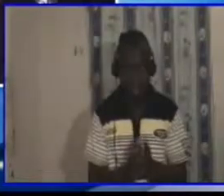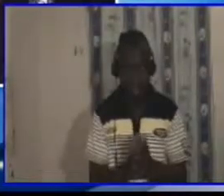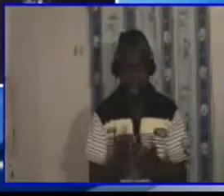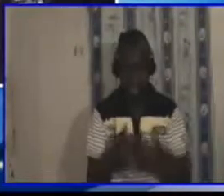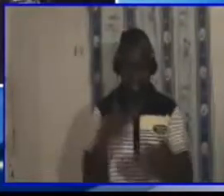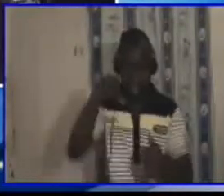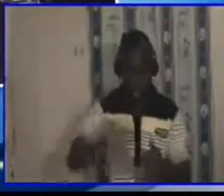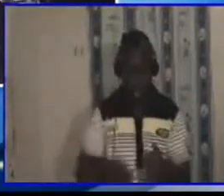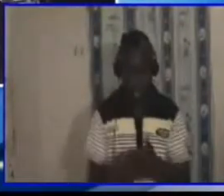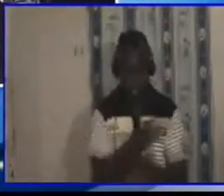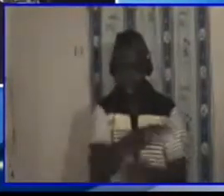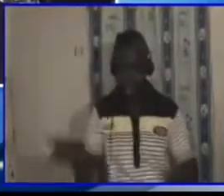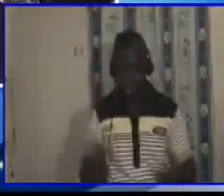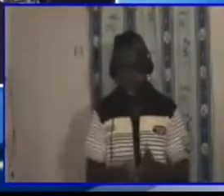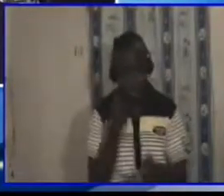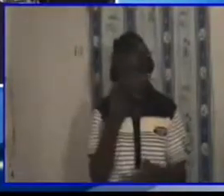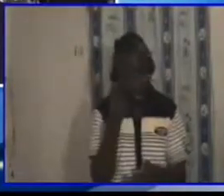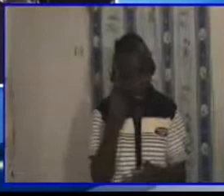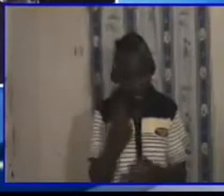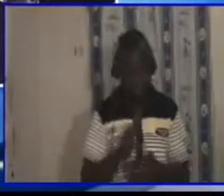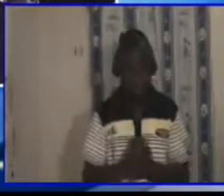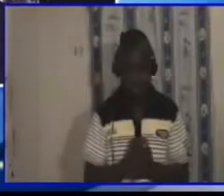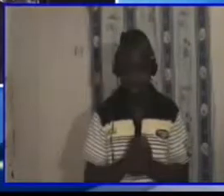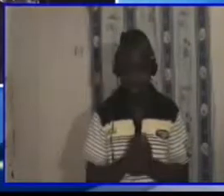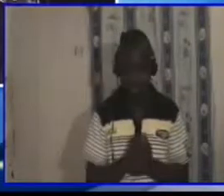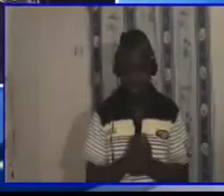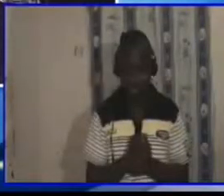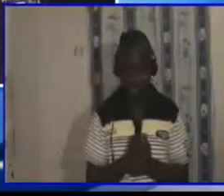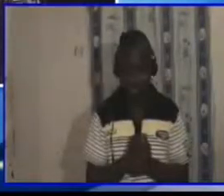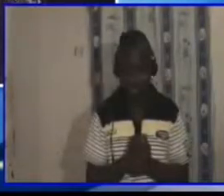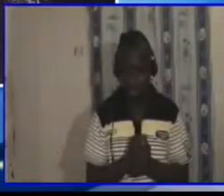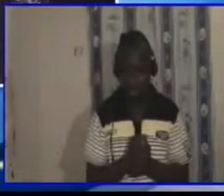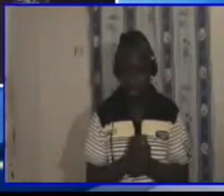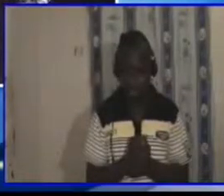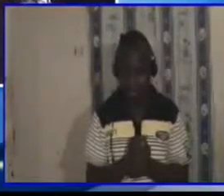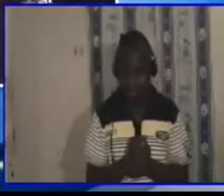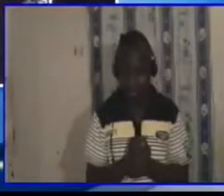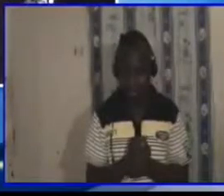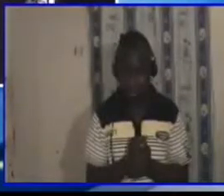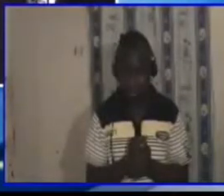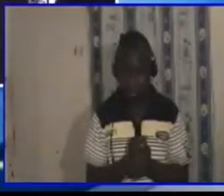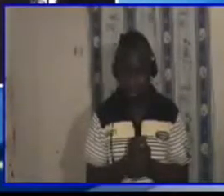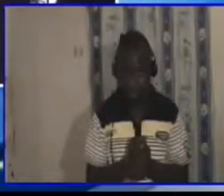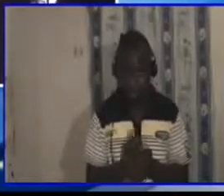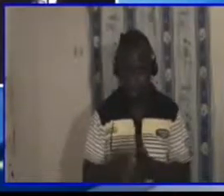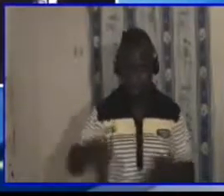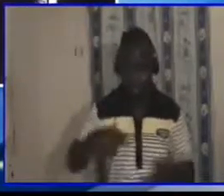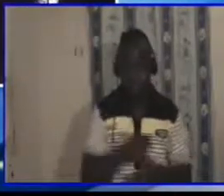ha luogo adesso prima del ritorno di cristo